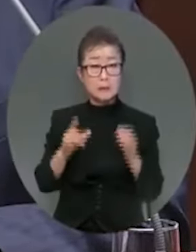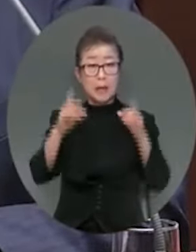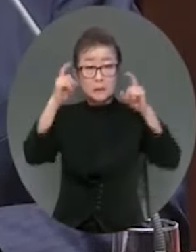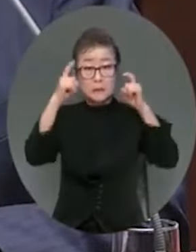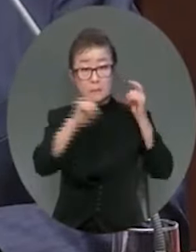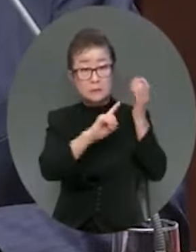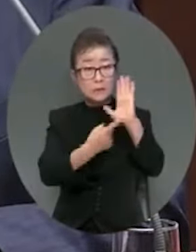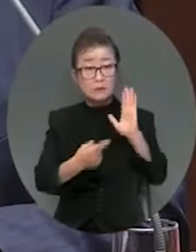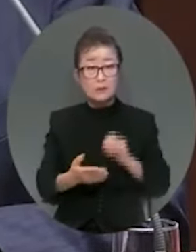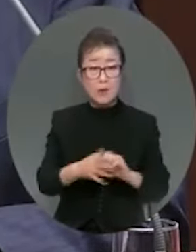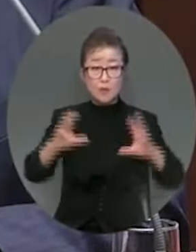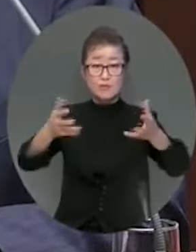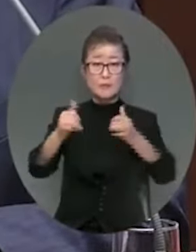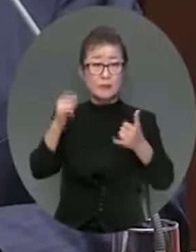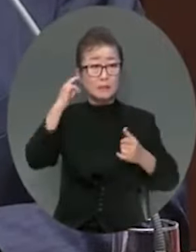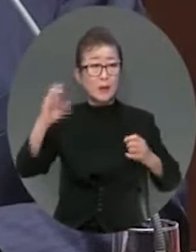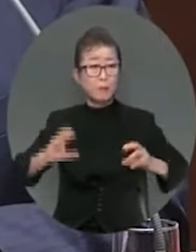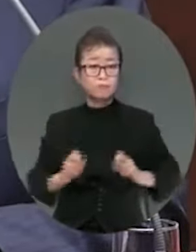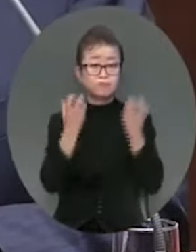이거예요.